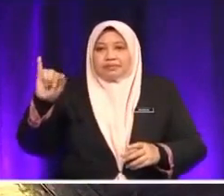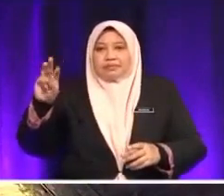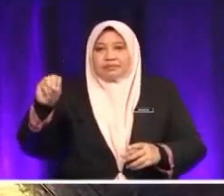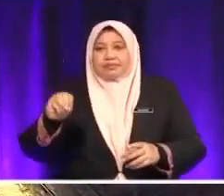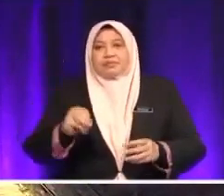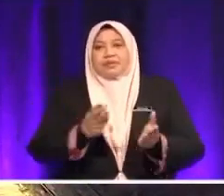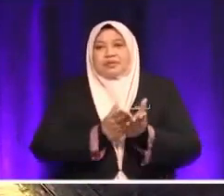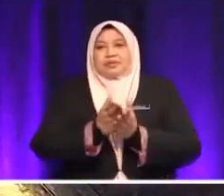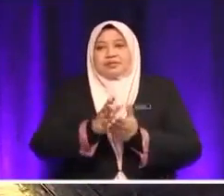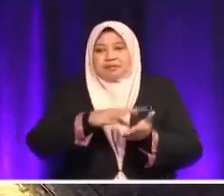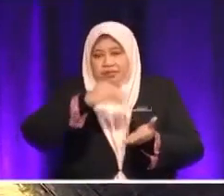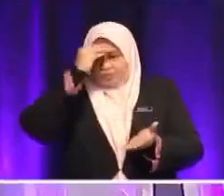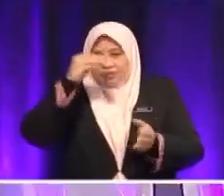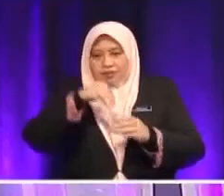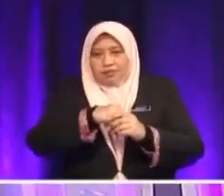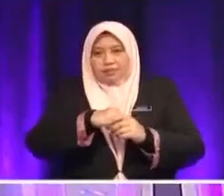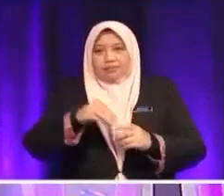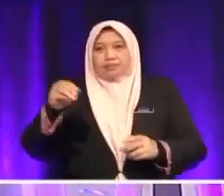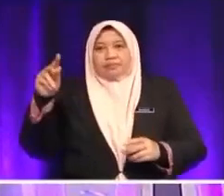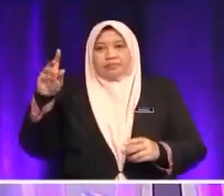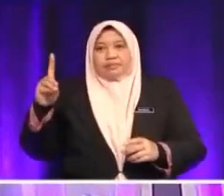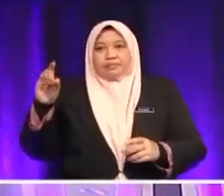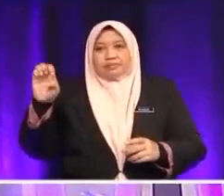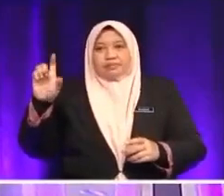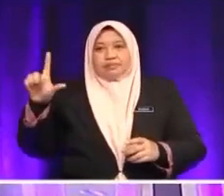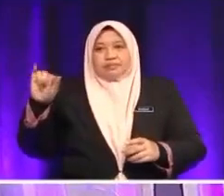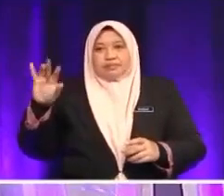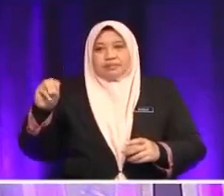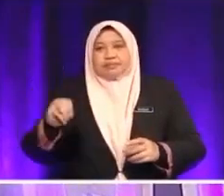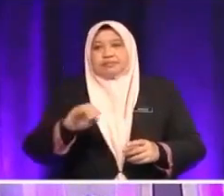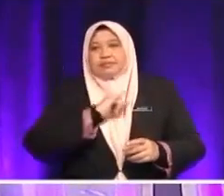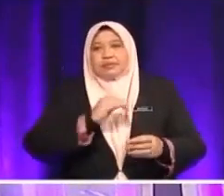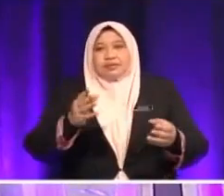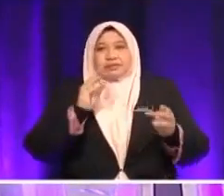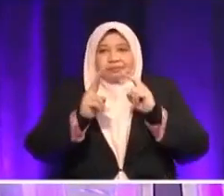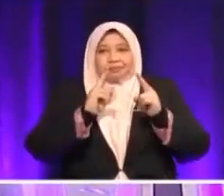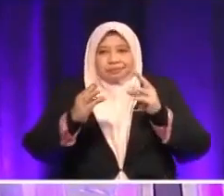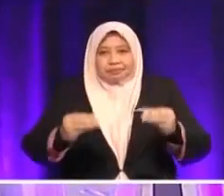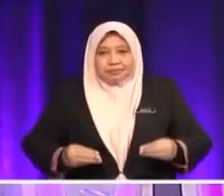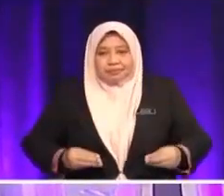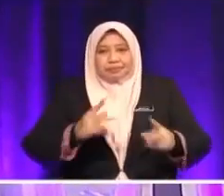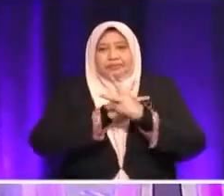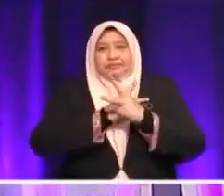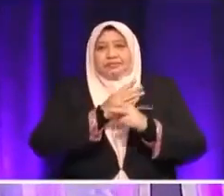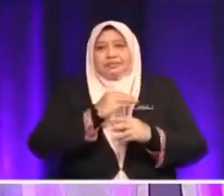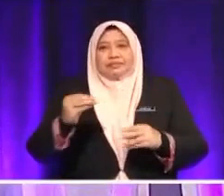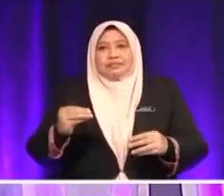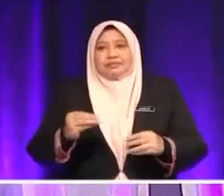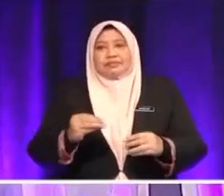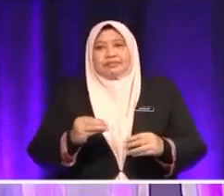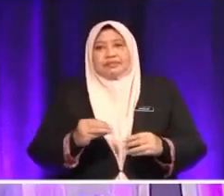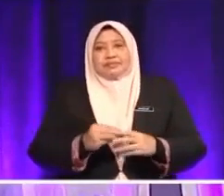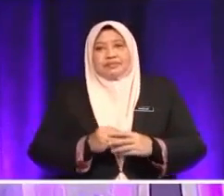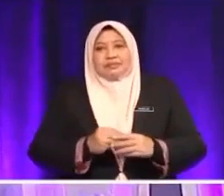untuk teruskan pembelajaran dan dengan itu saya ingin mengucapkan ribuan terima kasih kepada guru kita hari ini yaitu chenggo Faiza Terima kasih banyak